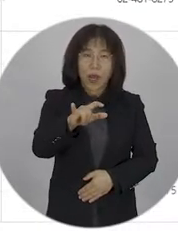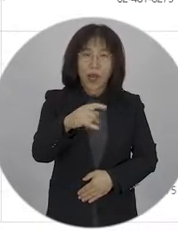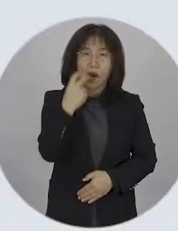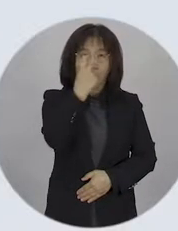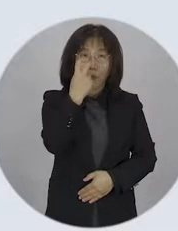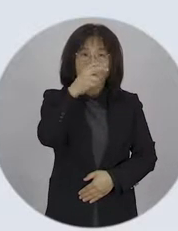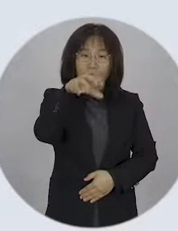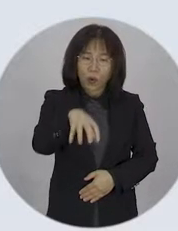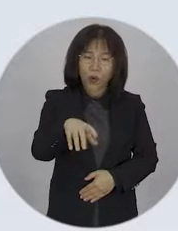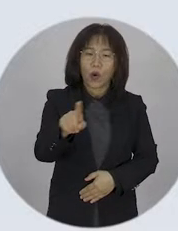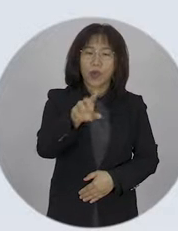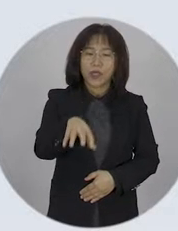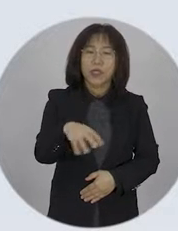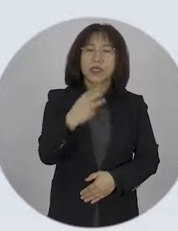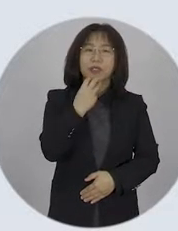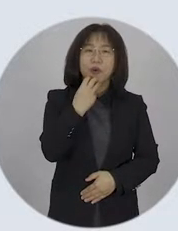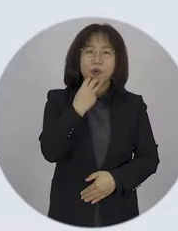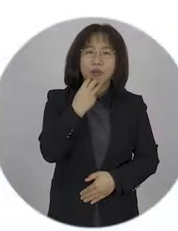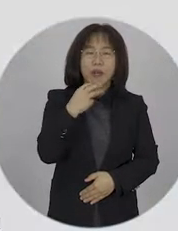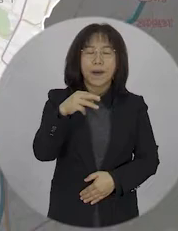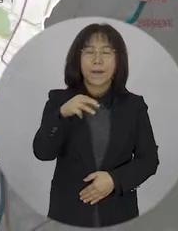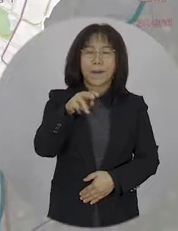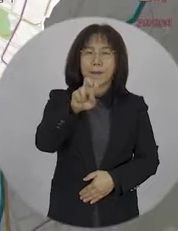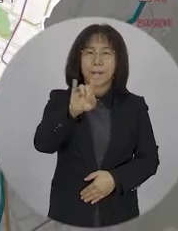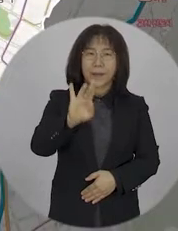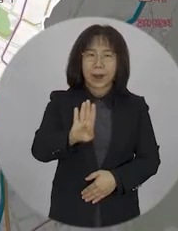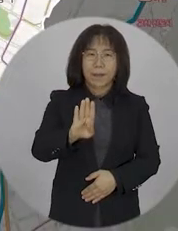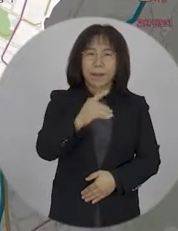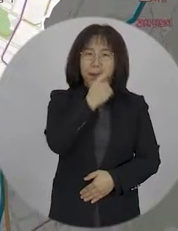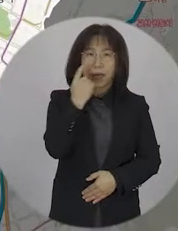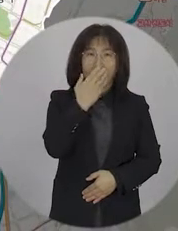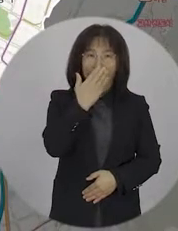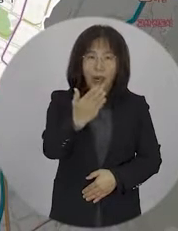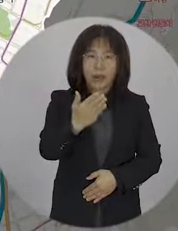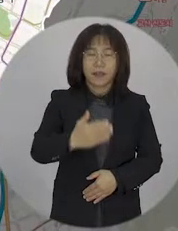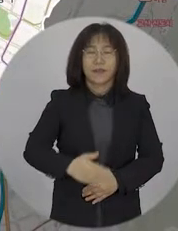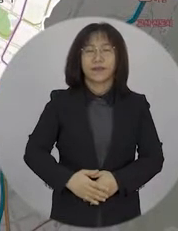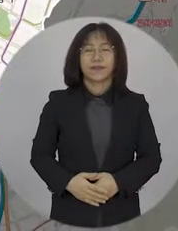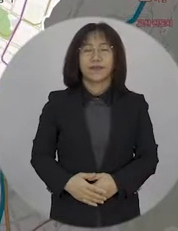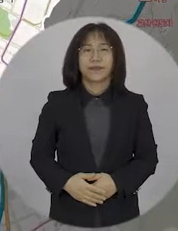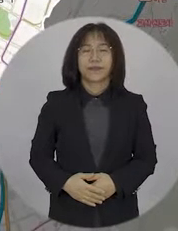선별진료소 위치와 혼잡도 현황은 스마트 서울 맵에서 확인할 수 있습니다.